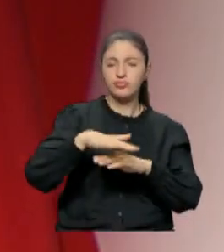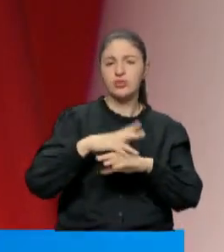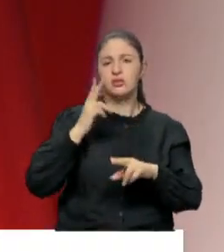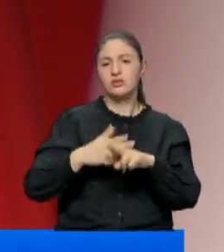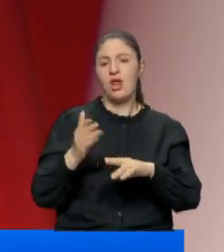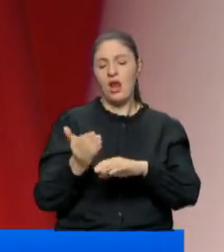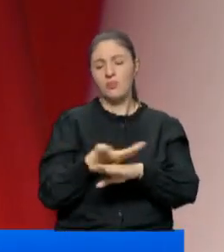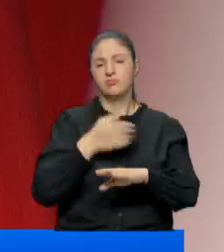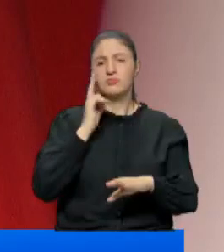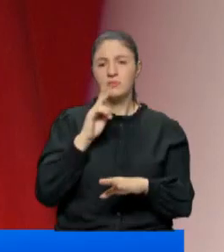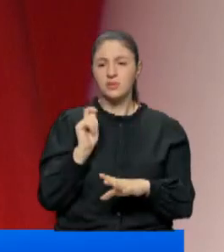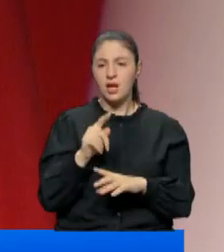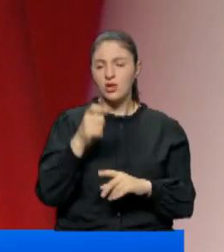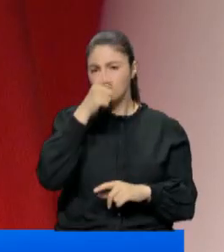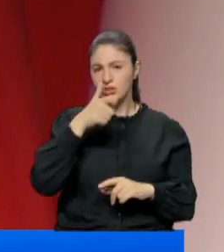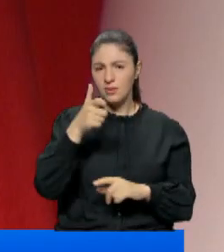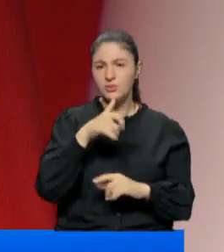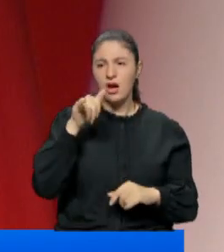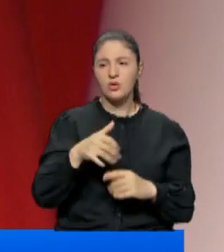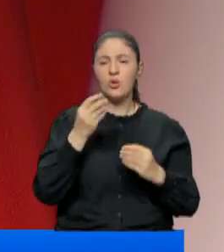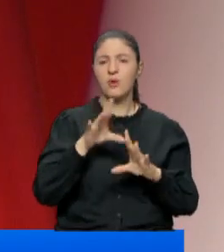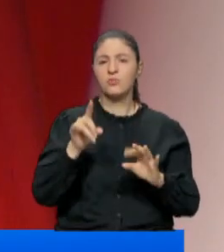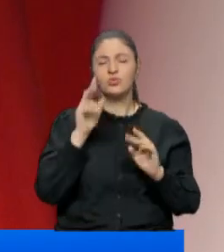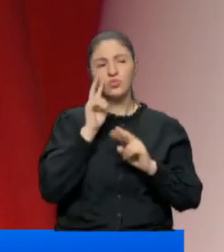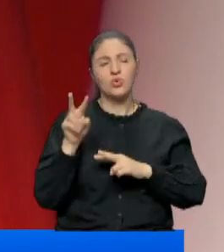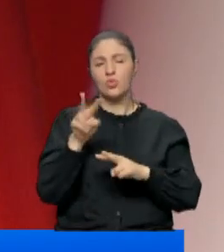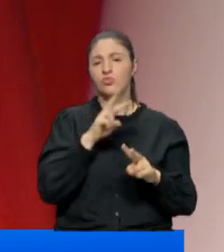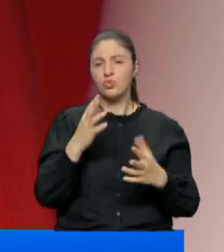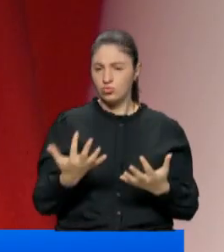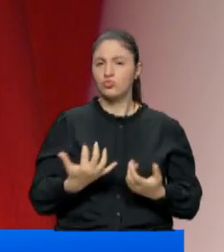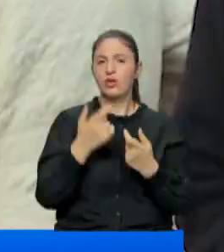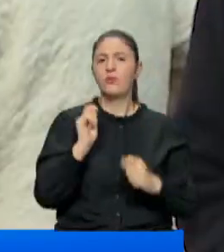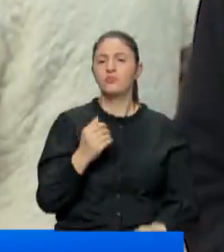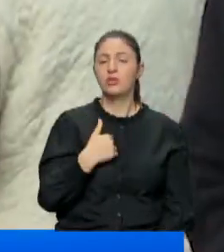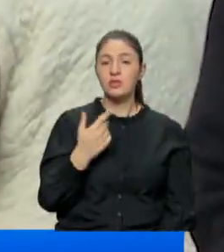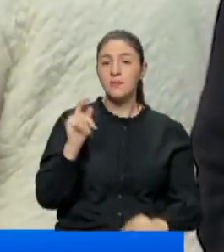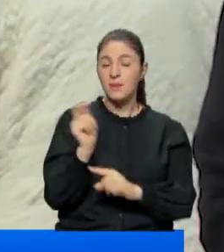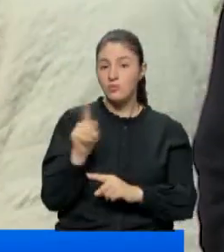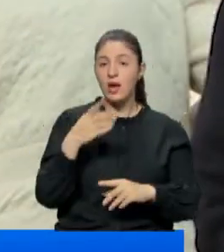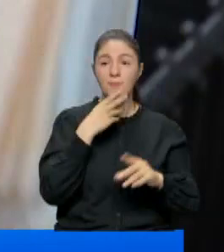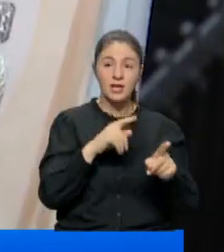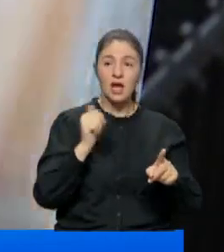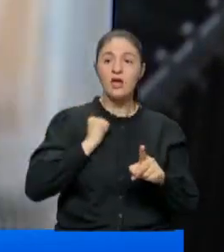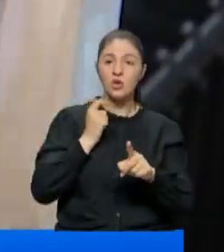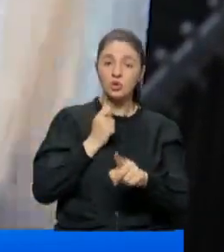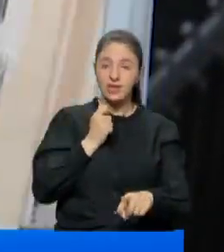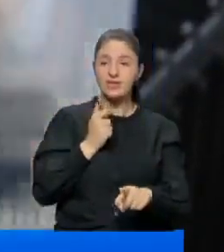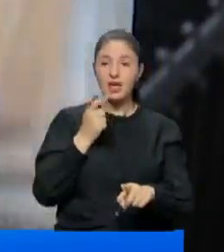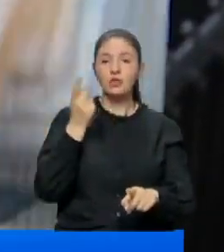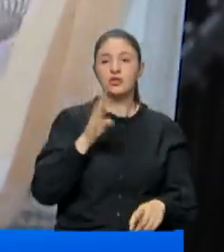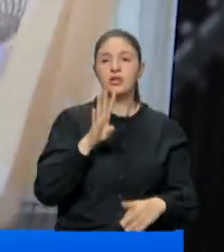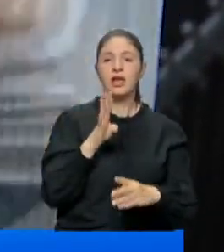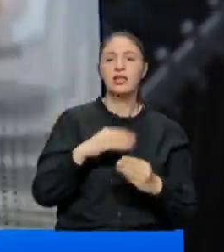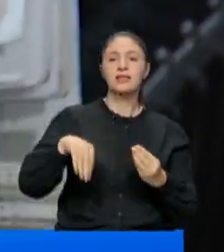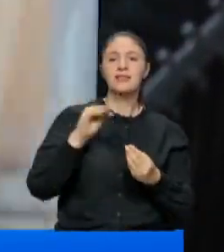süratle alarak ülkemizi hak etmediği bu görüntüden kurtaracağız memura emekliye asgari ücretliye